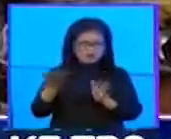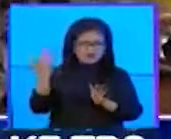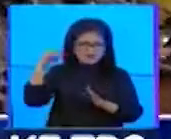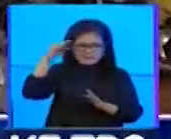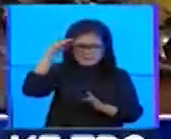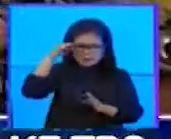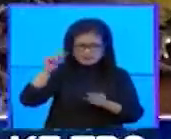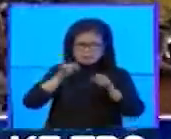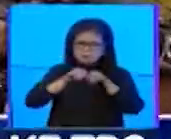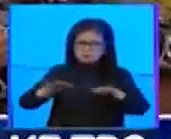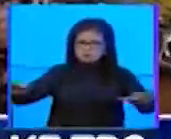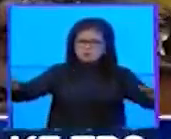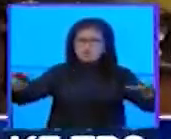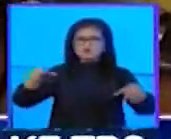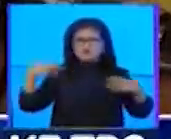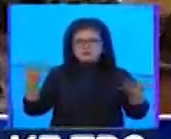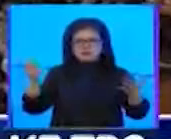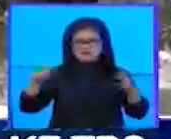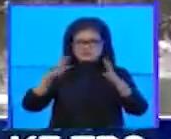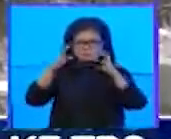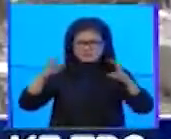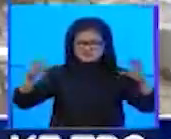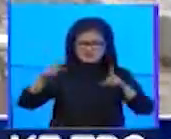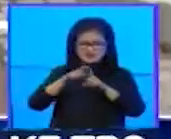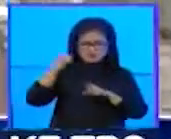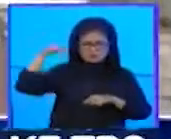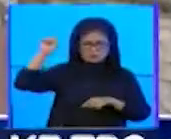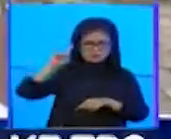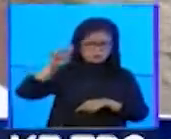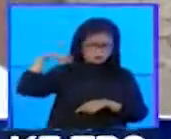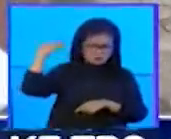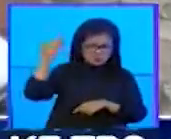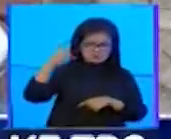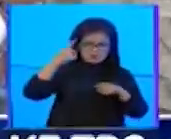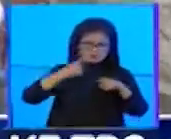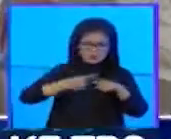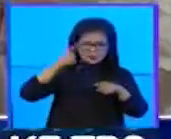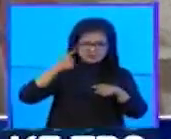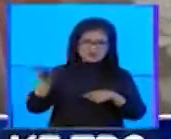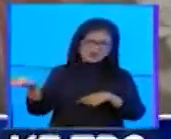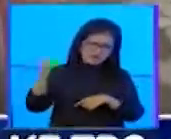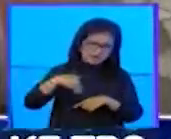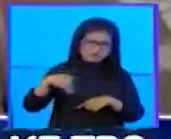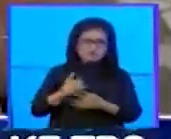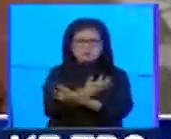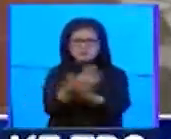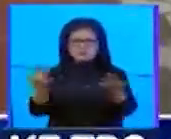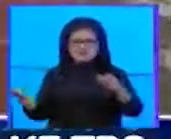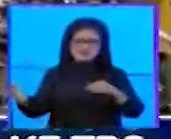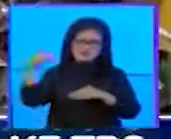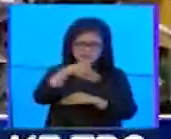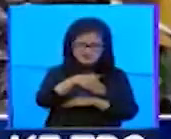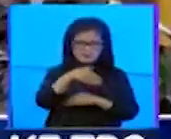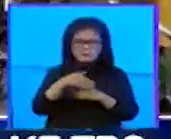ini adalah pesta demokrasi yang diselenggarakan satu tahun sekali ini, sehingga masyarakat ayo datang ke TPS secara berbondong-bondong untuk menyalurkan hak